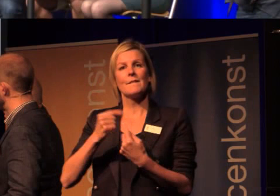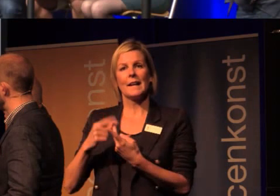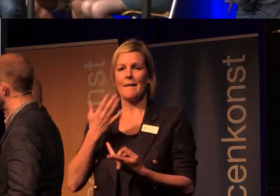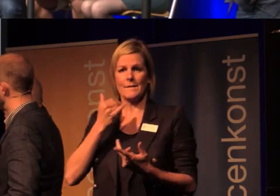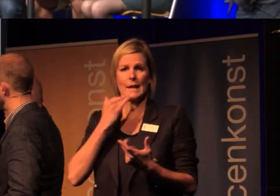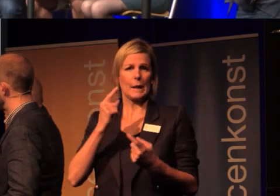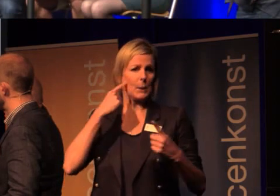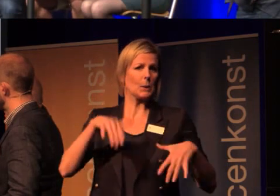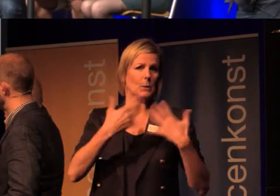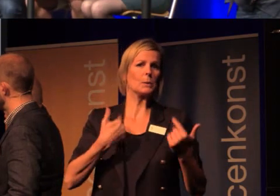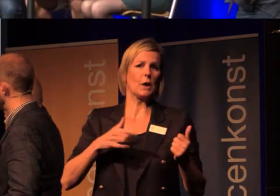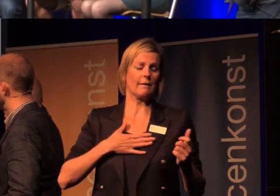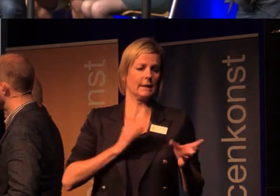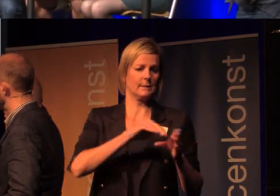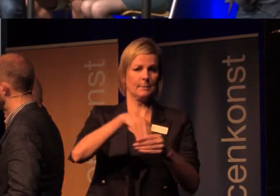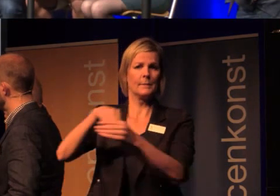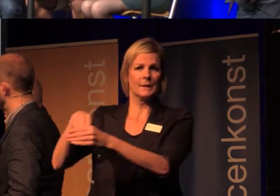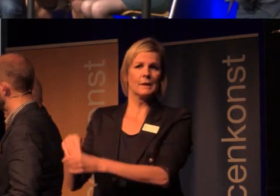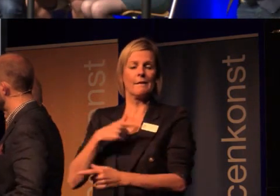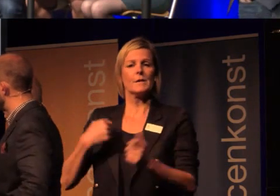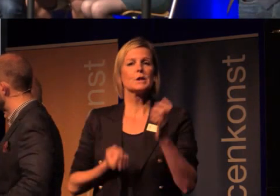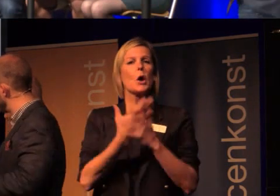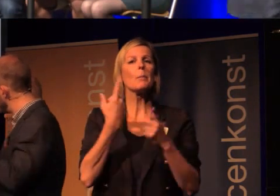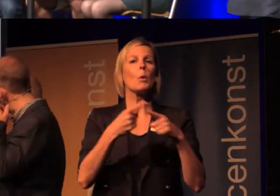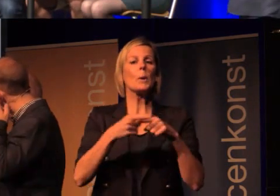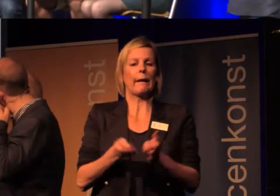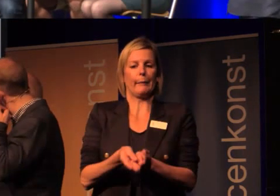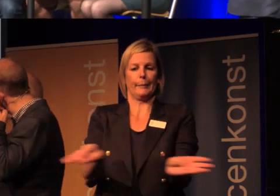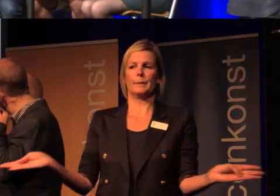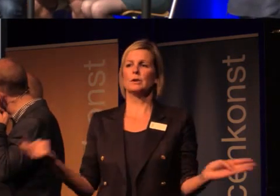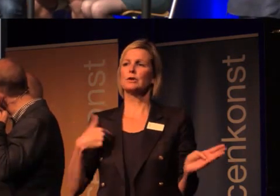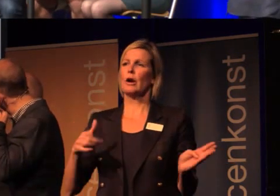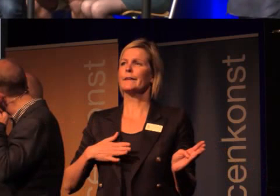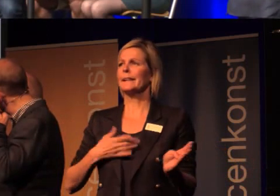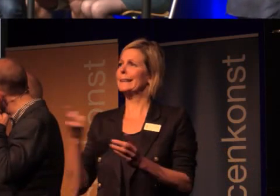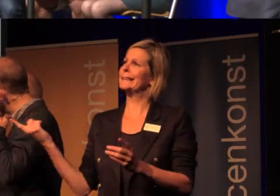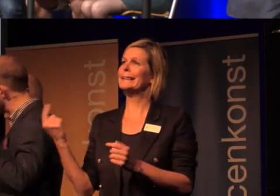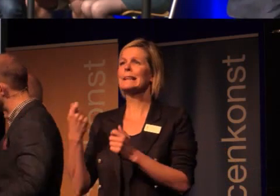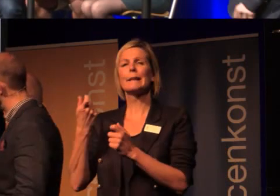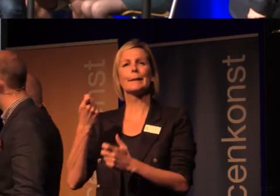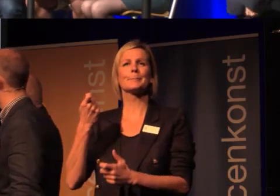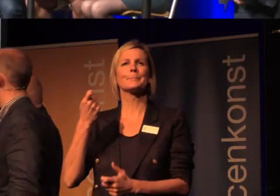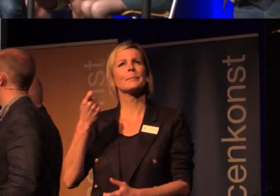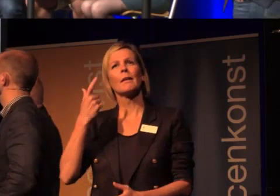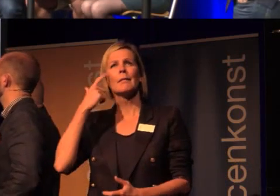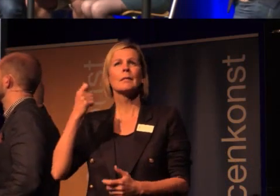kraft hos kulturskapare. Så att det finns en naiv föreställning skulle jag vilja säga när man tror att ja,